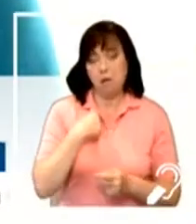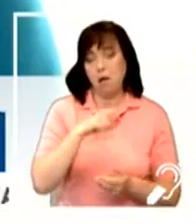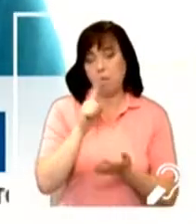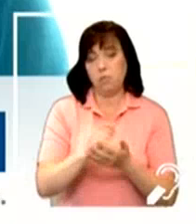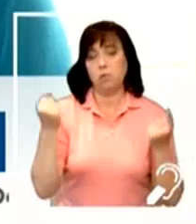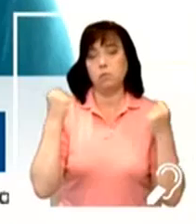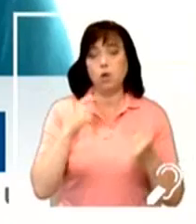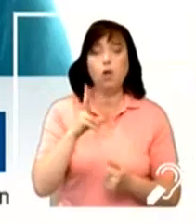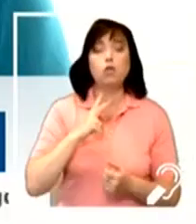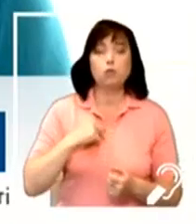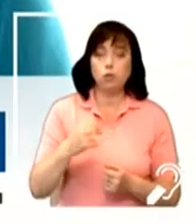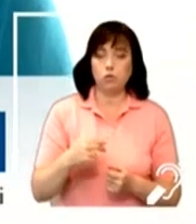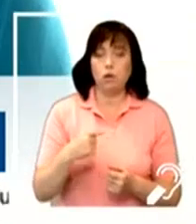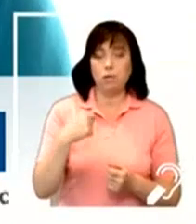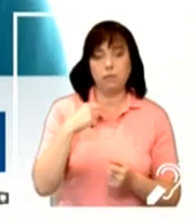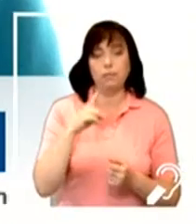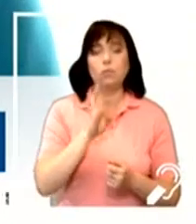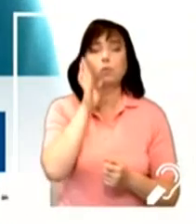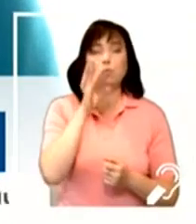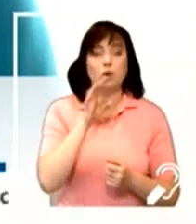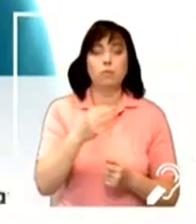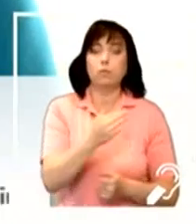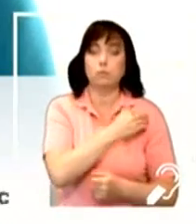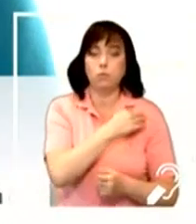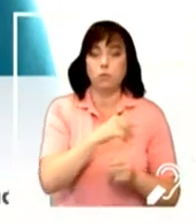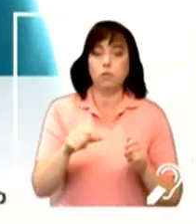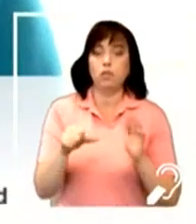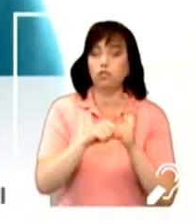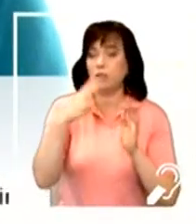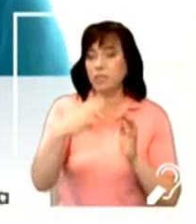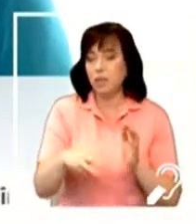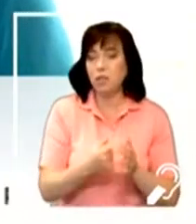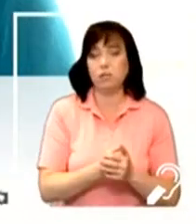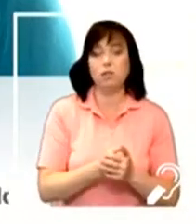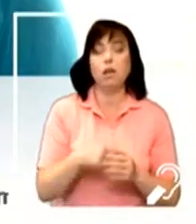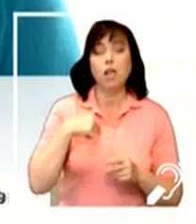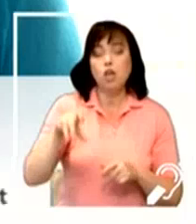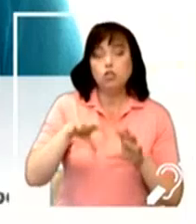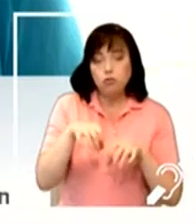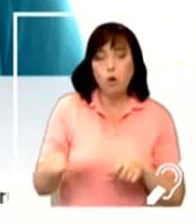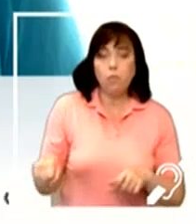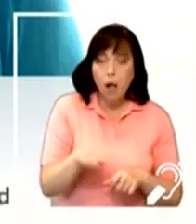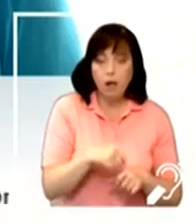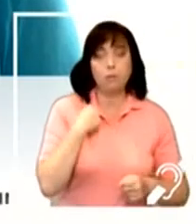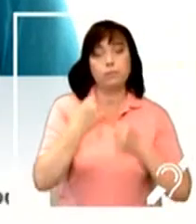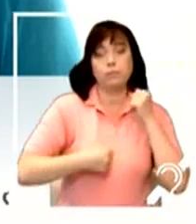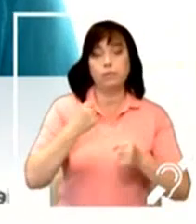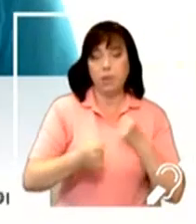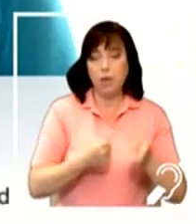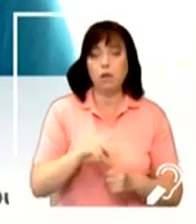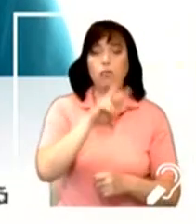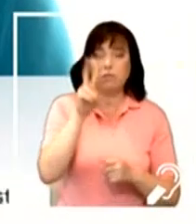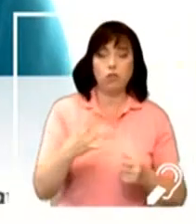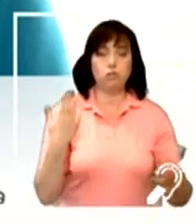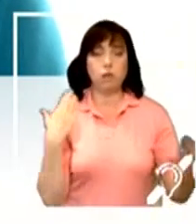și fiecare dimineață mă scol dimineața la ora jumătate la 6, mă duc în parc, eu câinele cu mine și lucrez 2 ore,